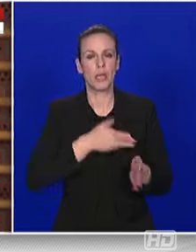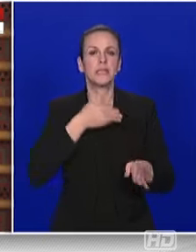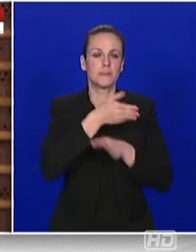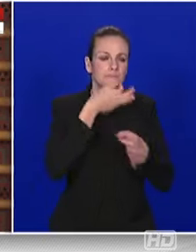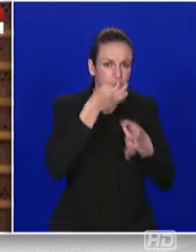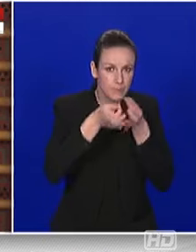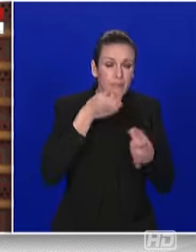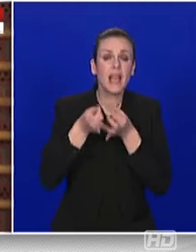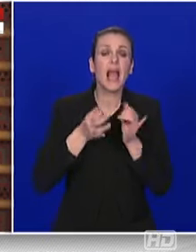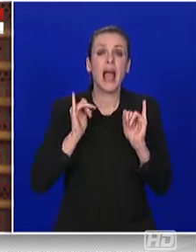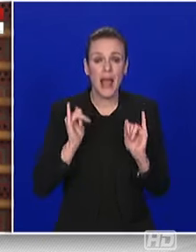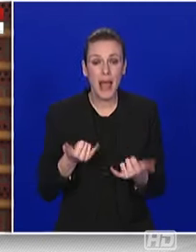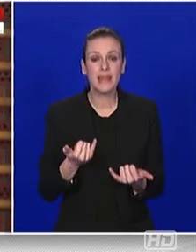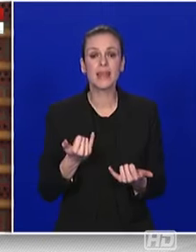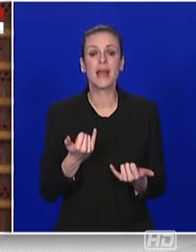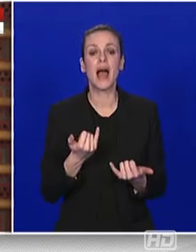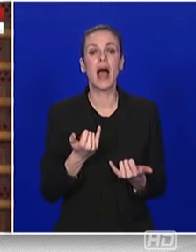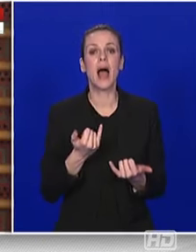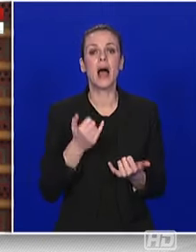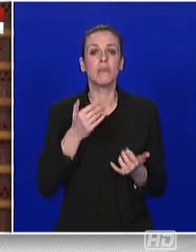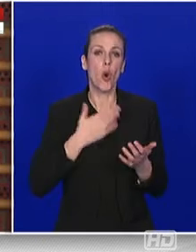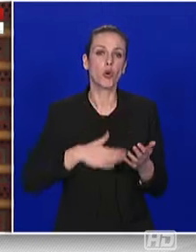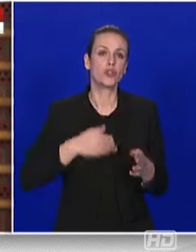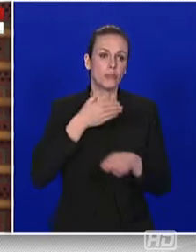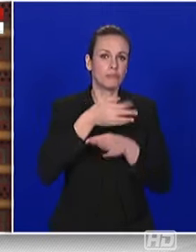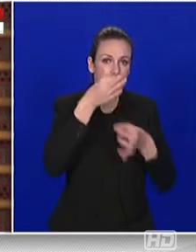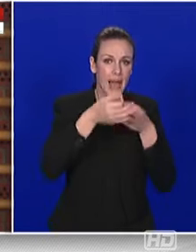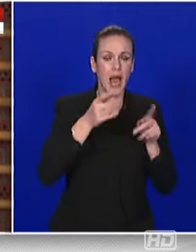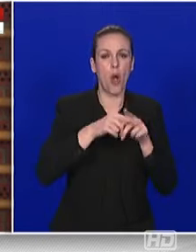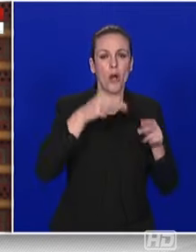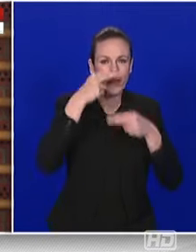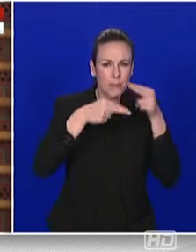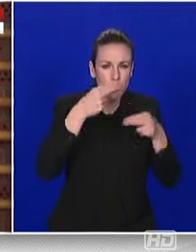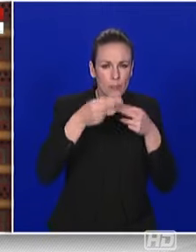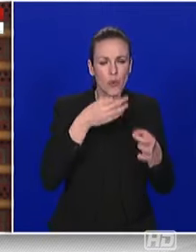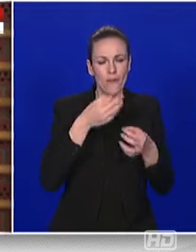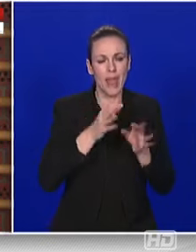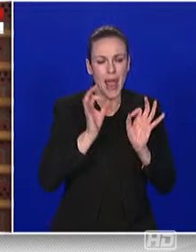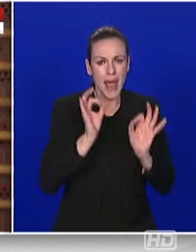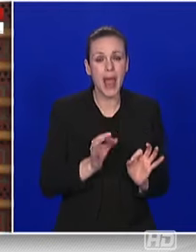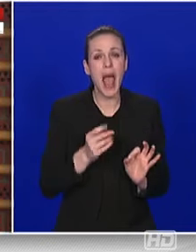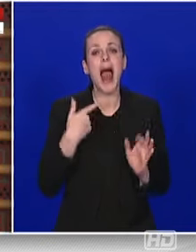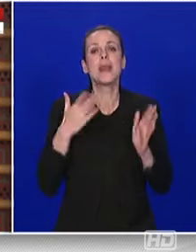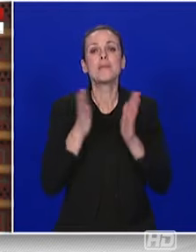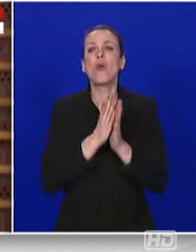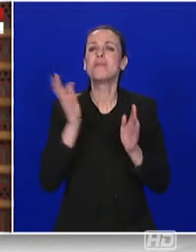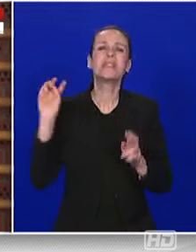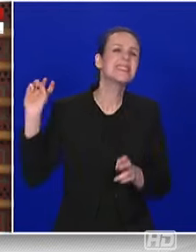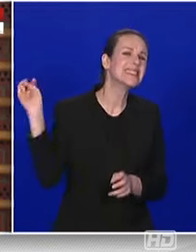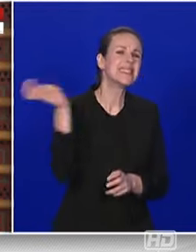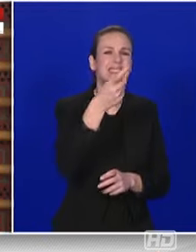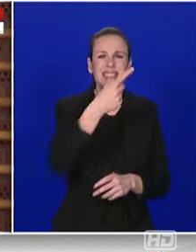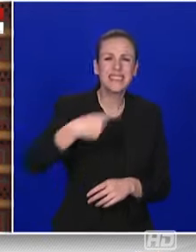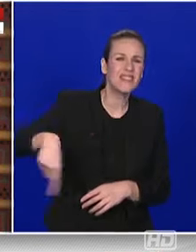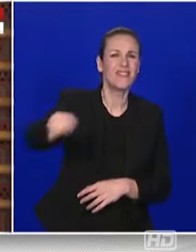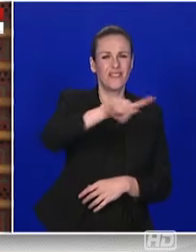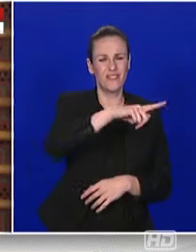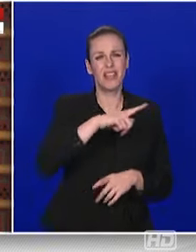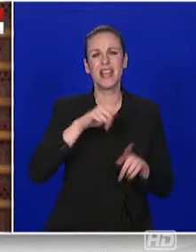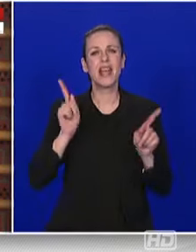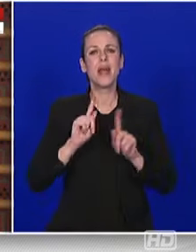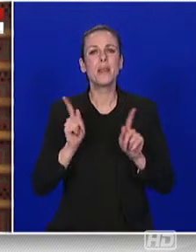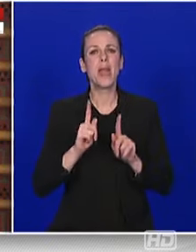smislu izvida i molim evo sve da ne bismo